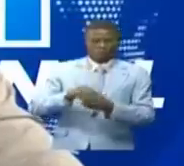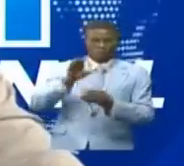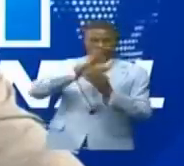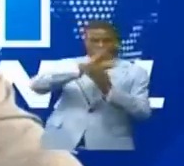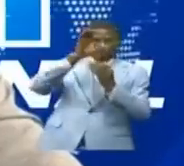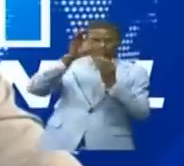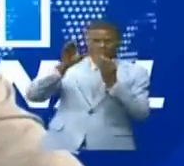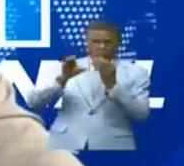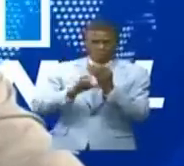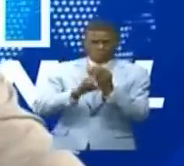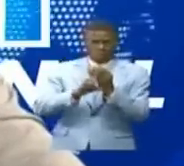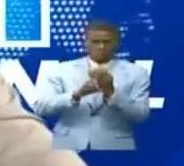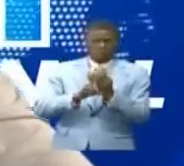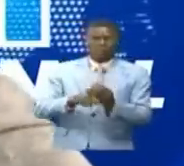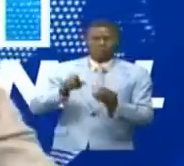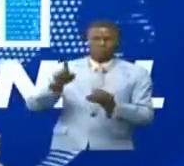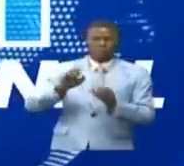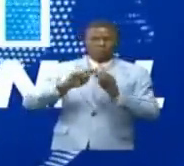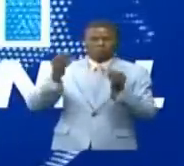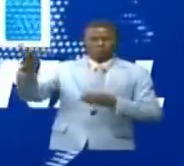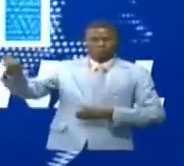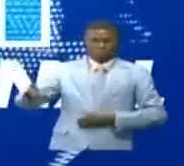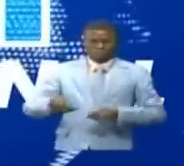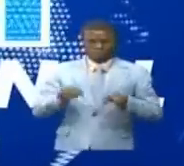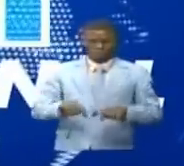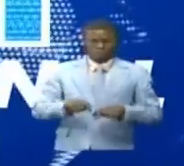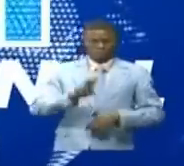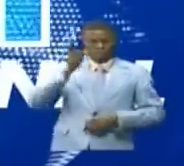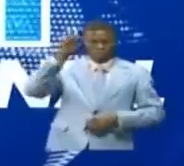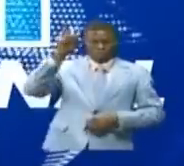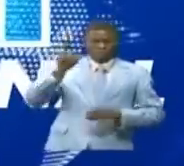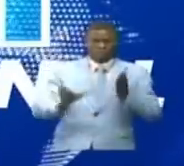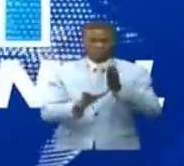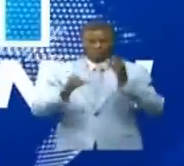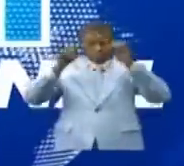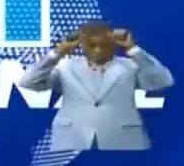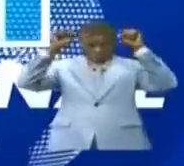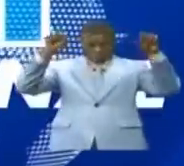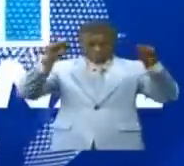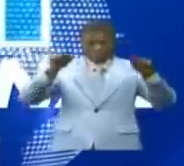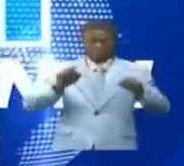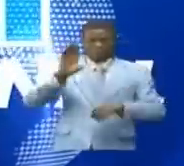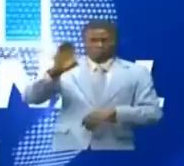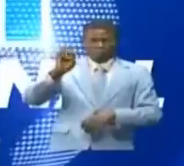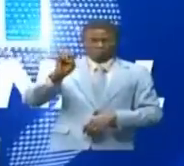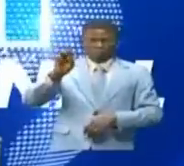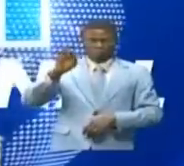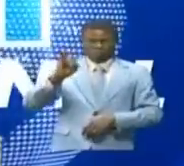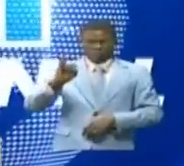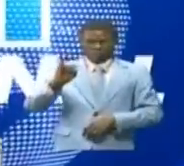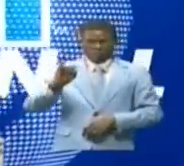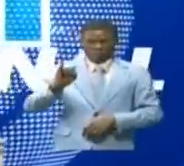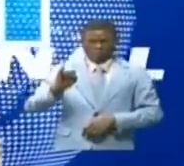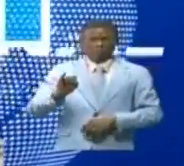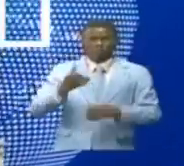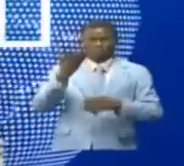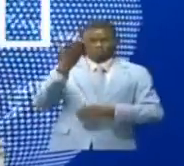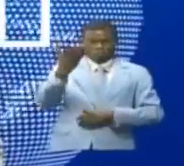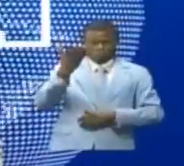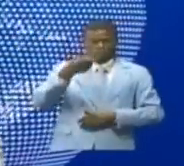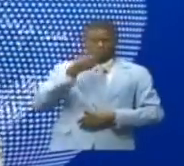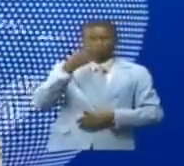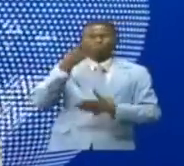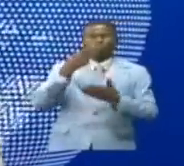continental. La CETA a été reçue ce vendredi par le premier vice-président de la CENI, Didi Manara, Tétis Samba,